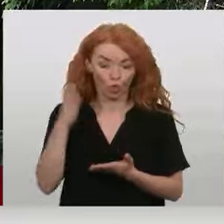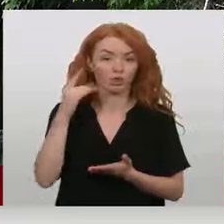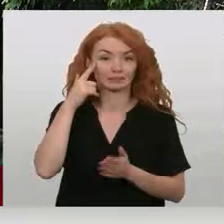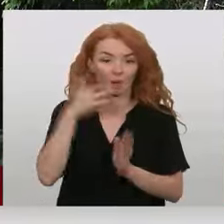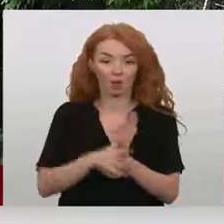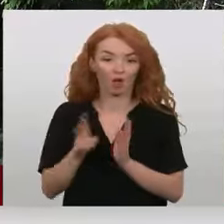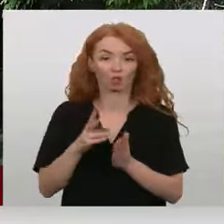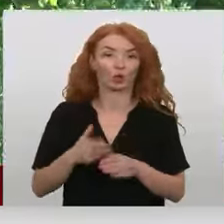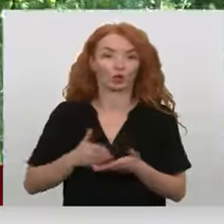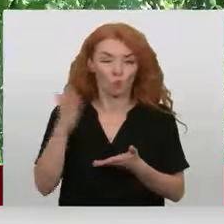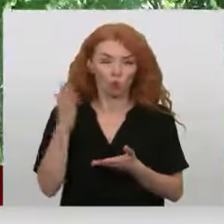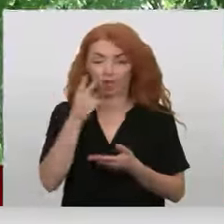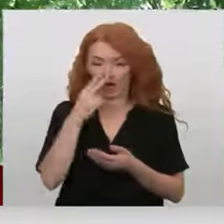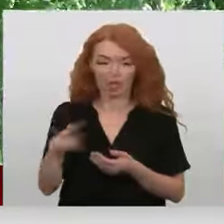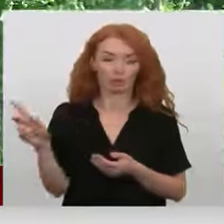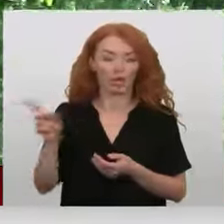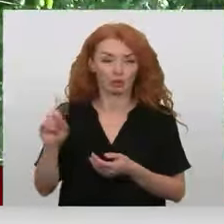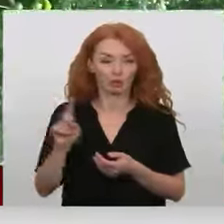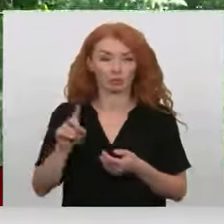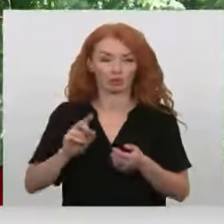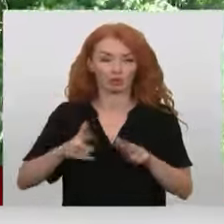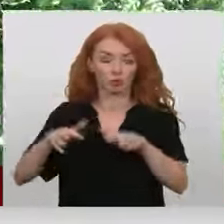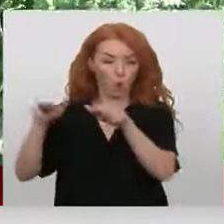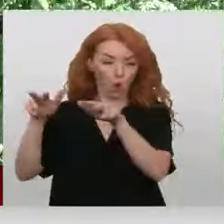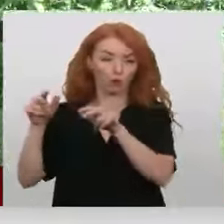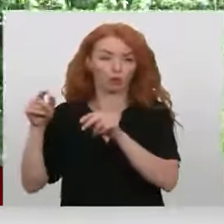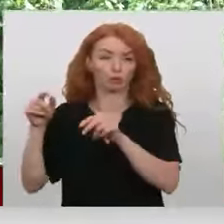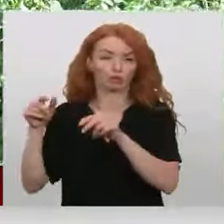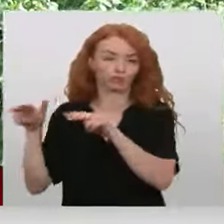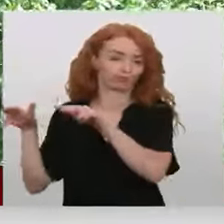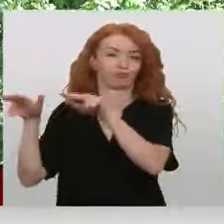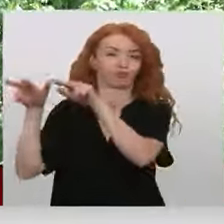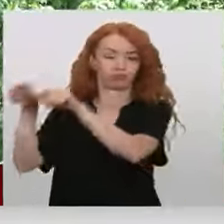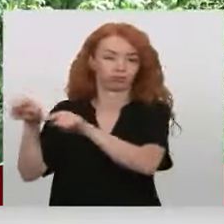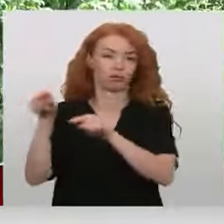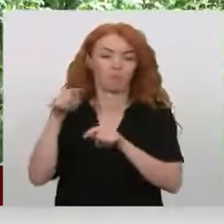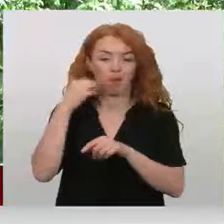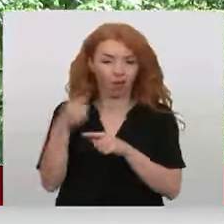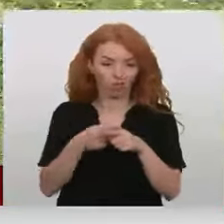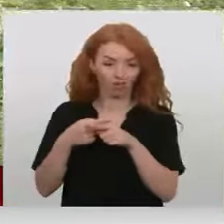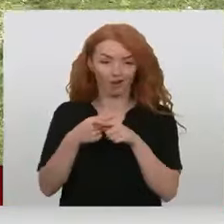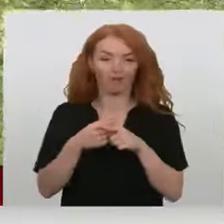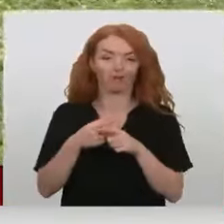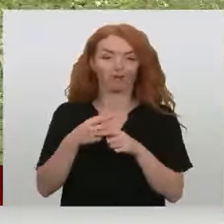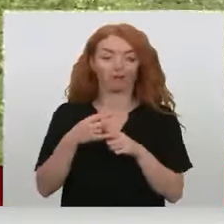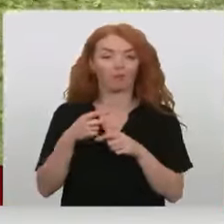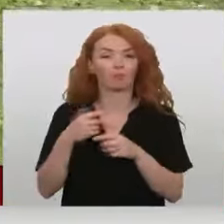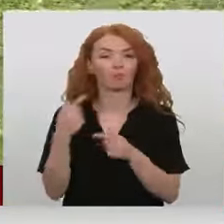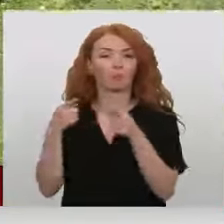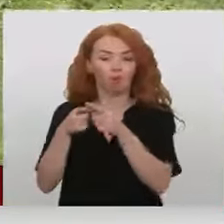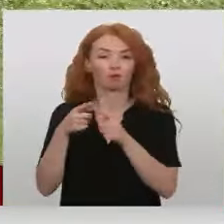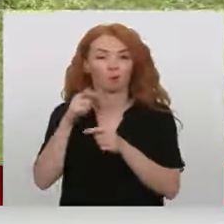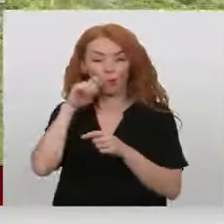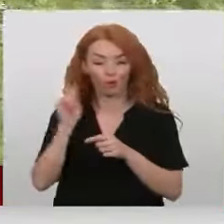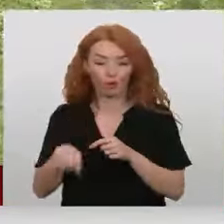redzējām arī, ka ir vairāki droni ielidojuši Baltkrievijas teritorijā, acīm redzot domāti Ukrainai,